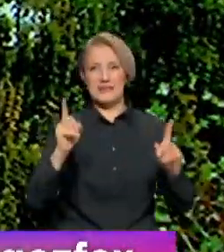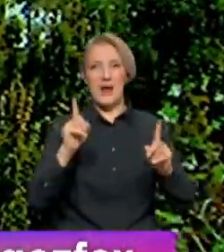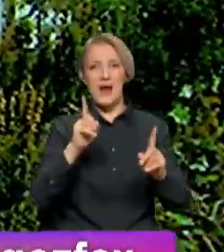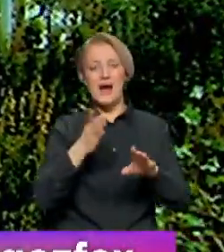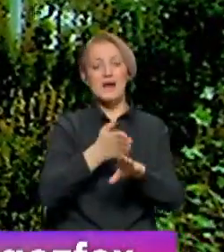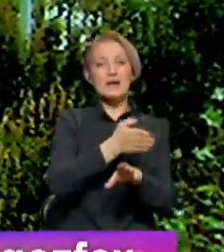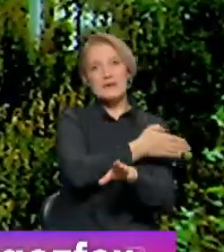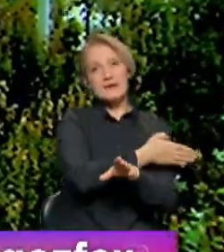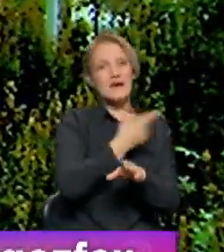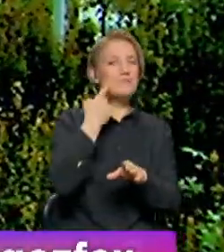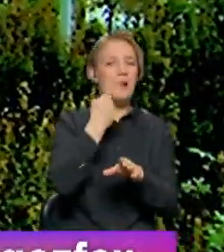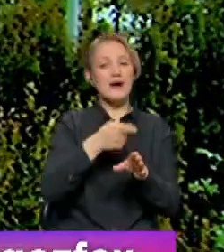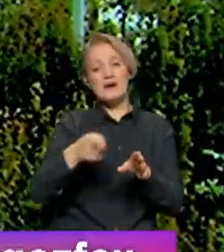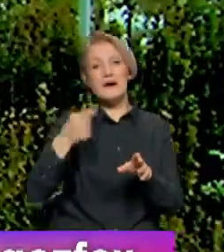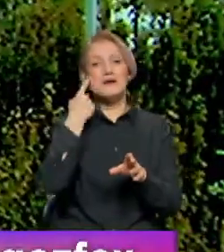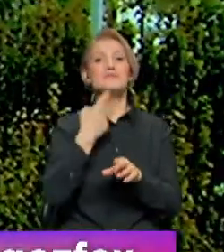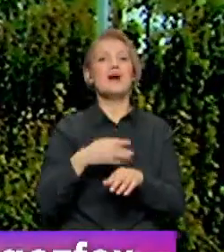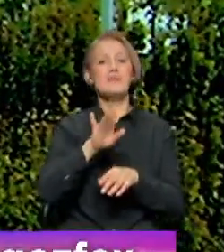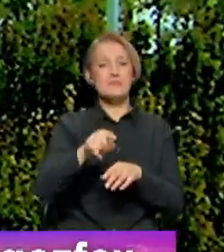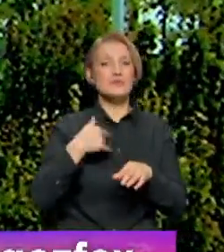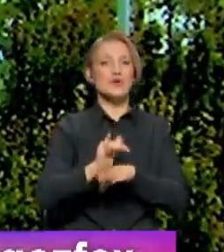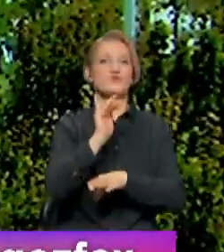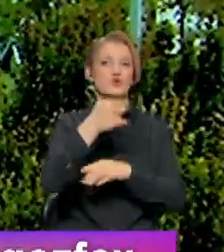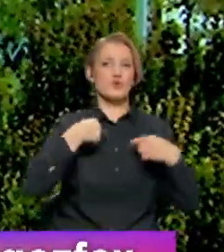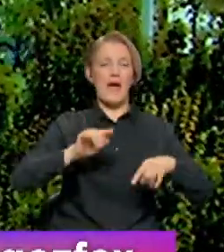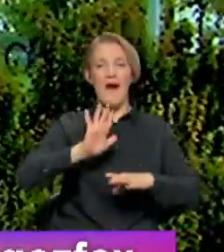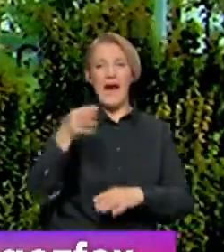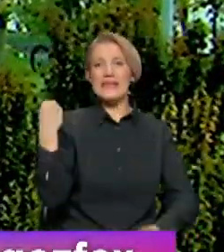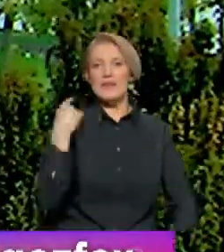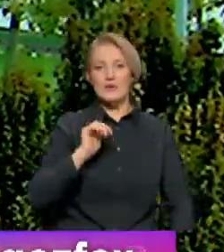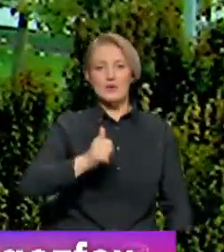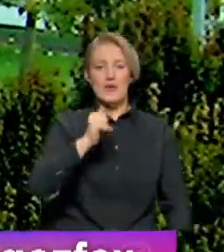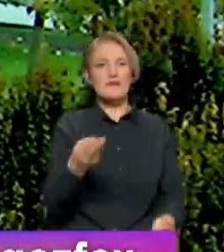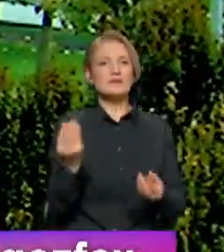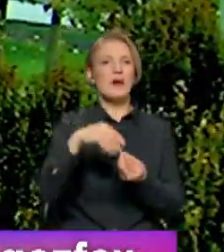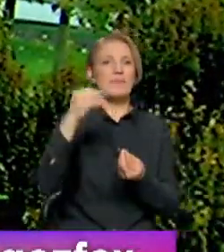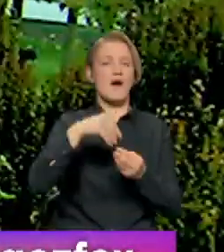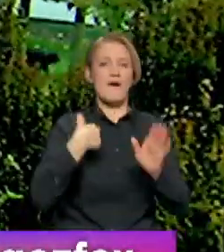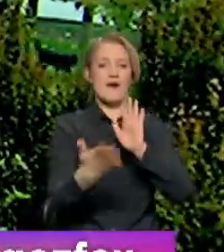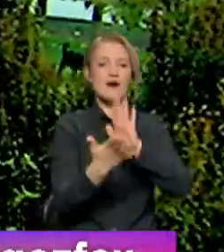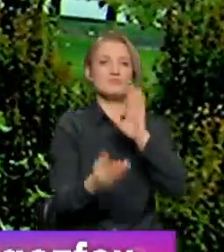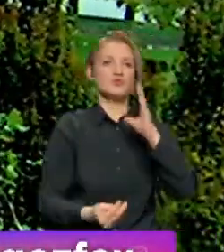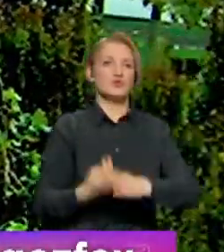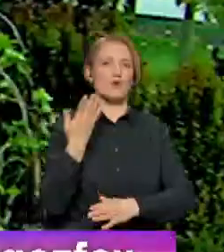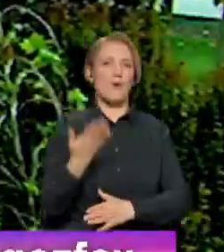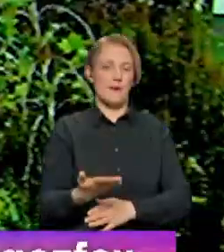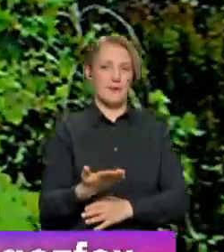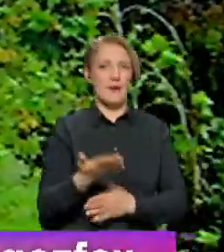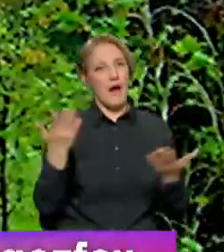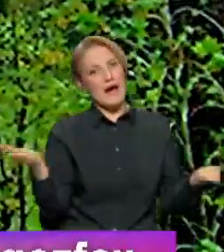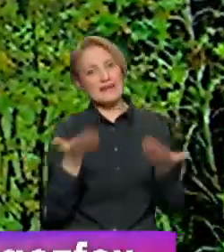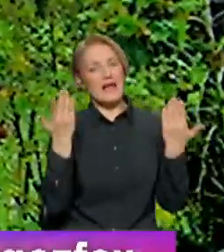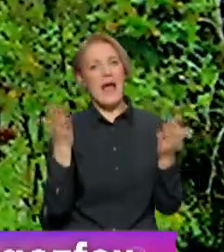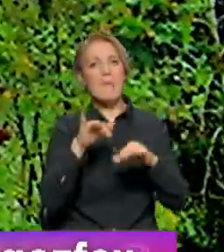denilse de biz bu hayatı yaşıyoruz ve her yeni günde de zamlar karşımıza çıkıyor maalesef Hani